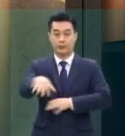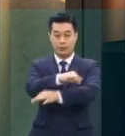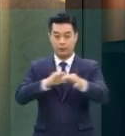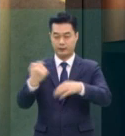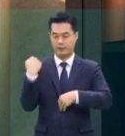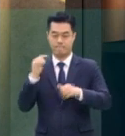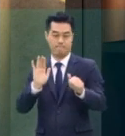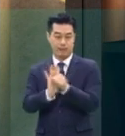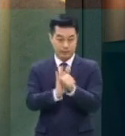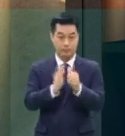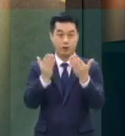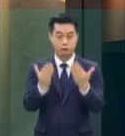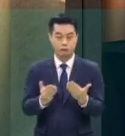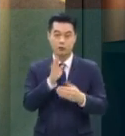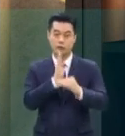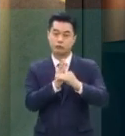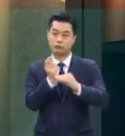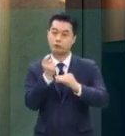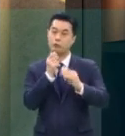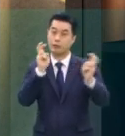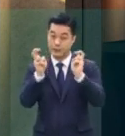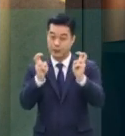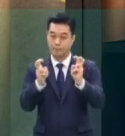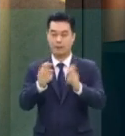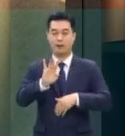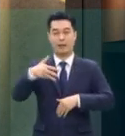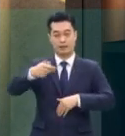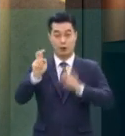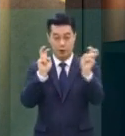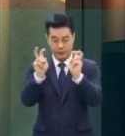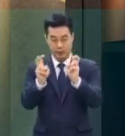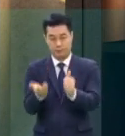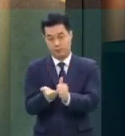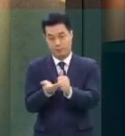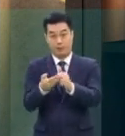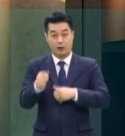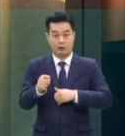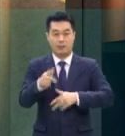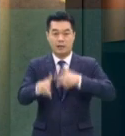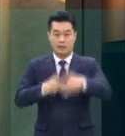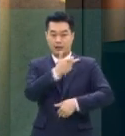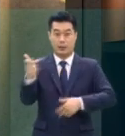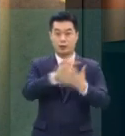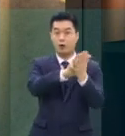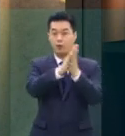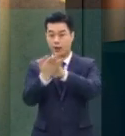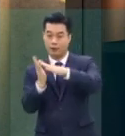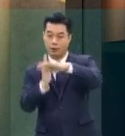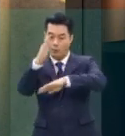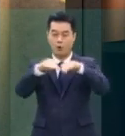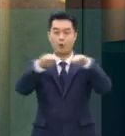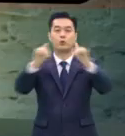받치고 있는 중소기업과 벤처기업 육성 은 산업대 전화를 넘어 공경 사회로 가는 기반 이기도